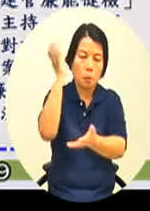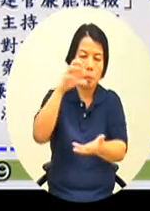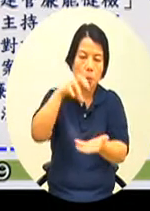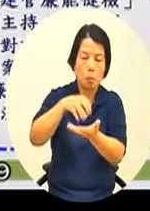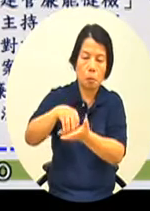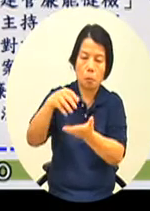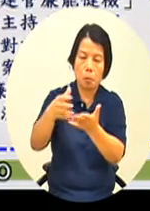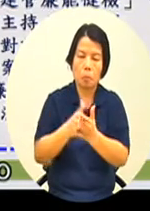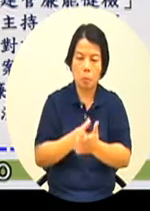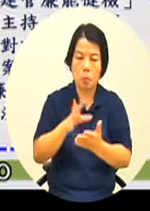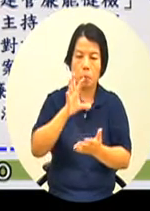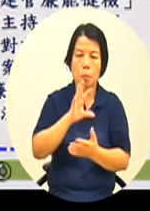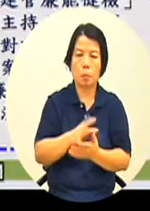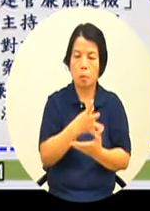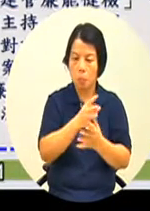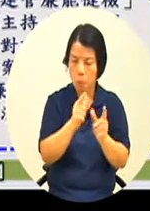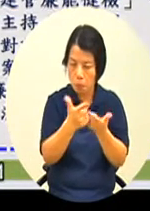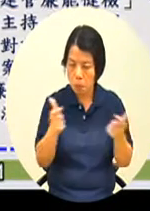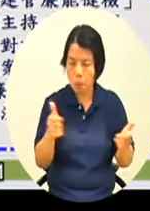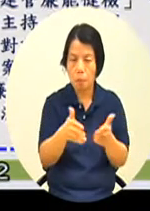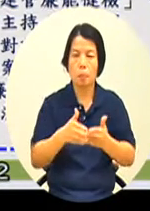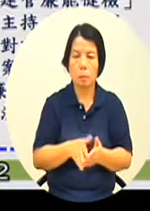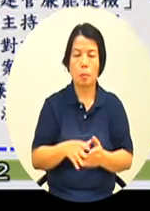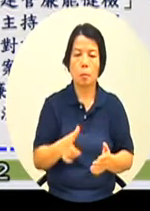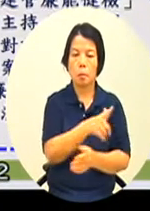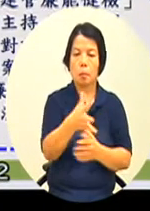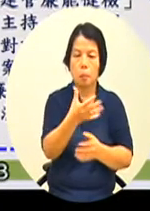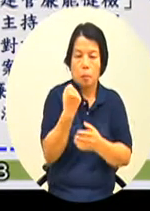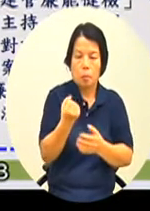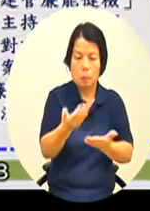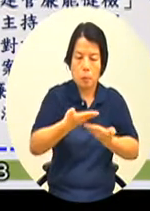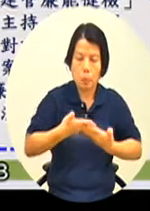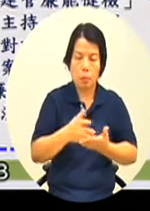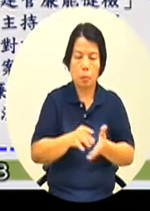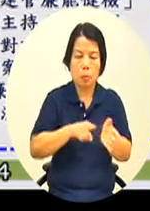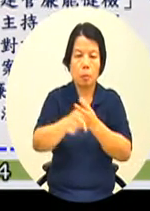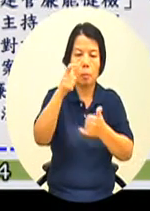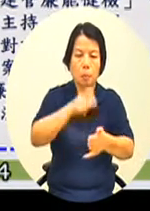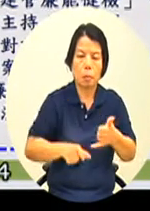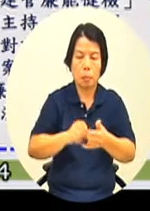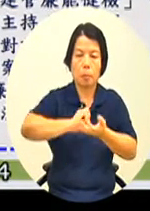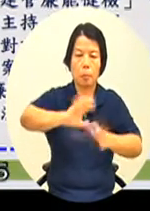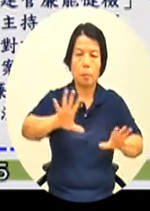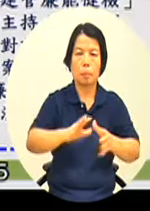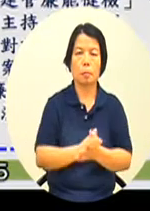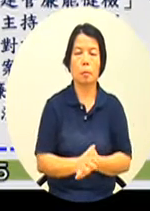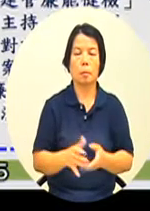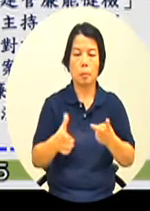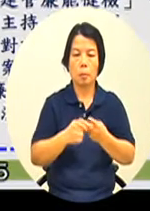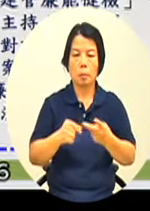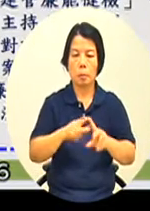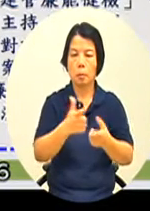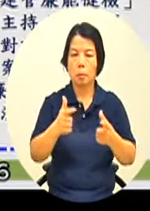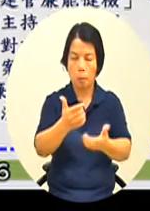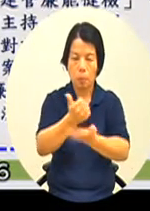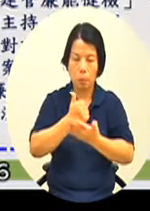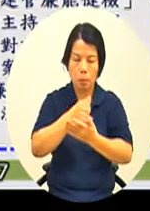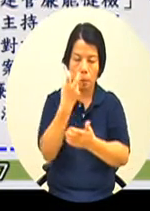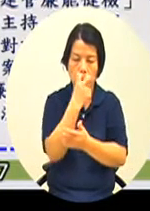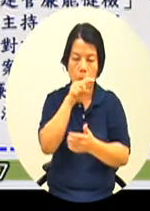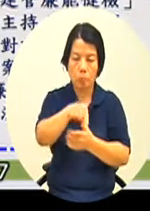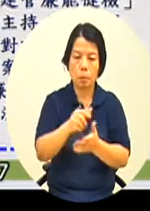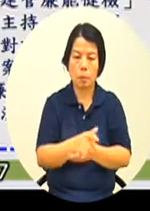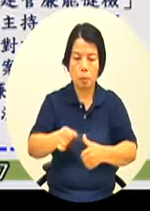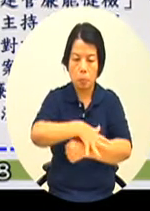外业务等相关的议题，由前者单位来提对专案的报告。另外，我们有督请各机关也分别召